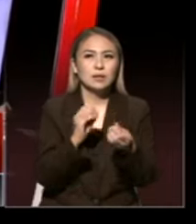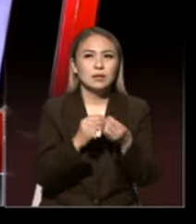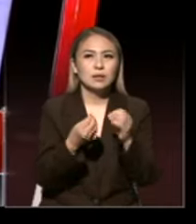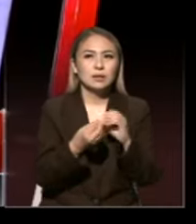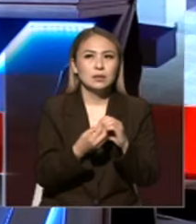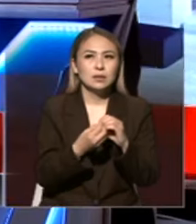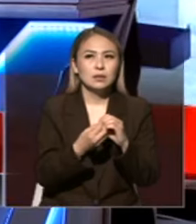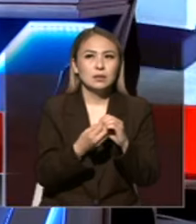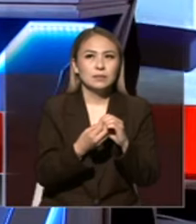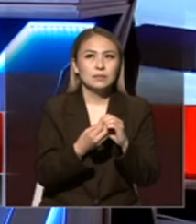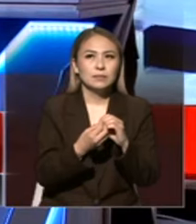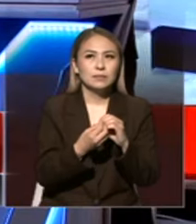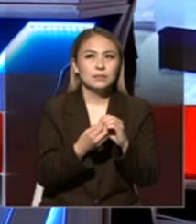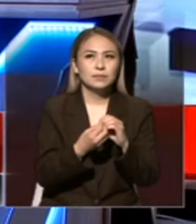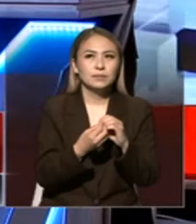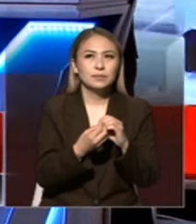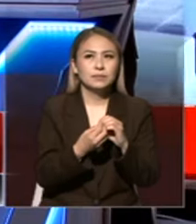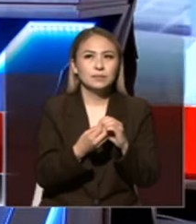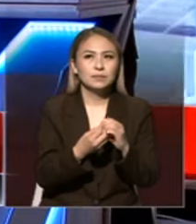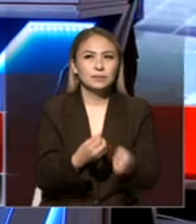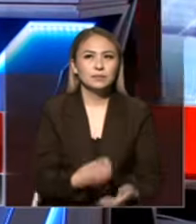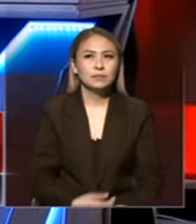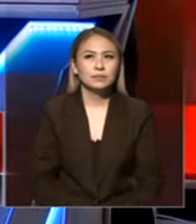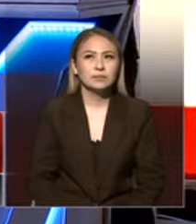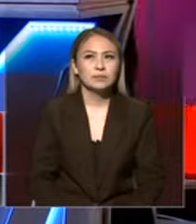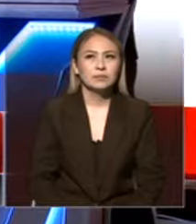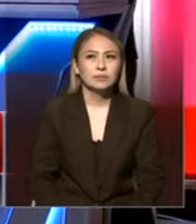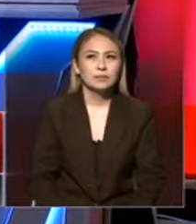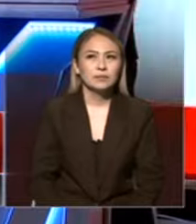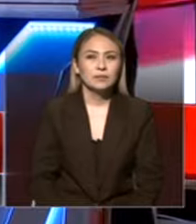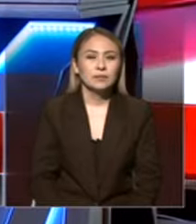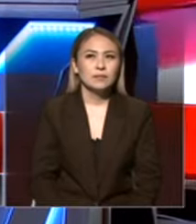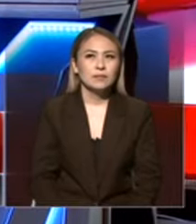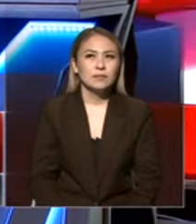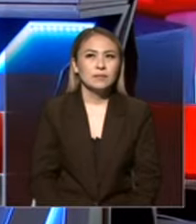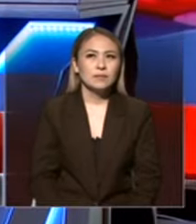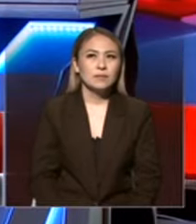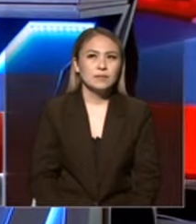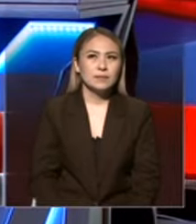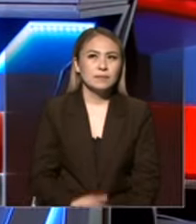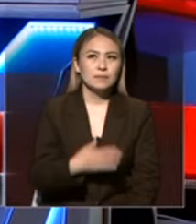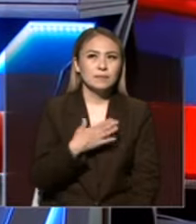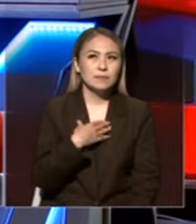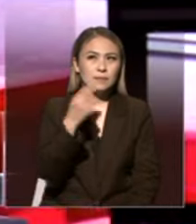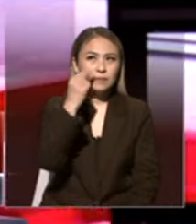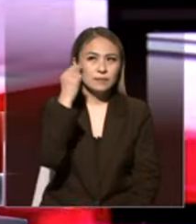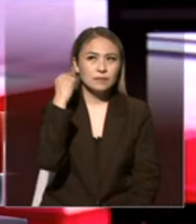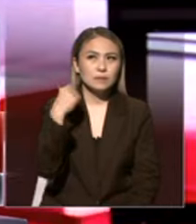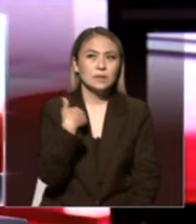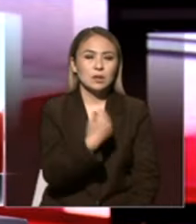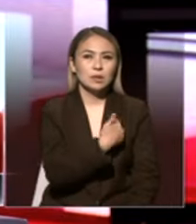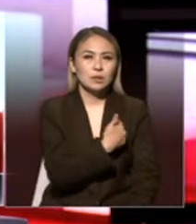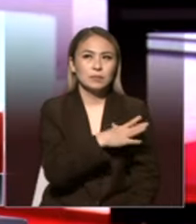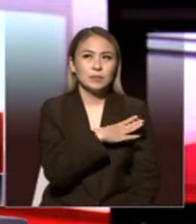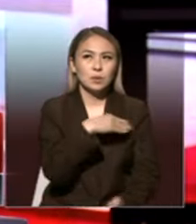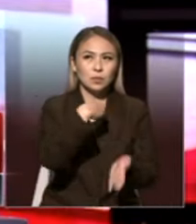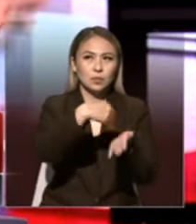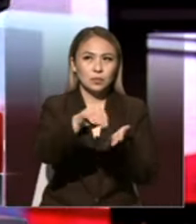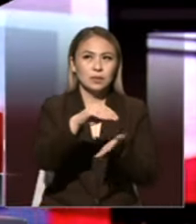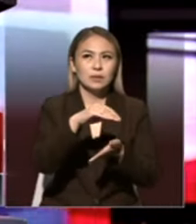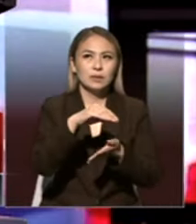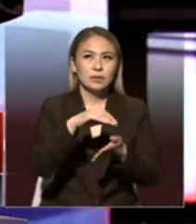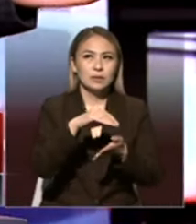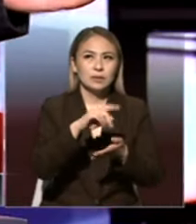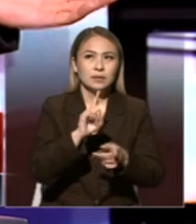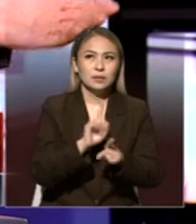Бір мәселе бар, кешіріңіз аға. Мен бұл жерде бір корректировка жасап жүрмін, қараңыз. Мен де Қытайдың тракторын алғым келді. Мысалы, ол